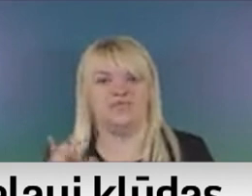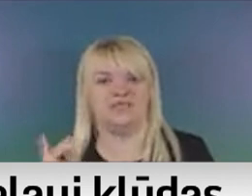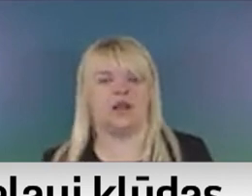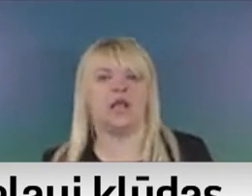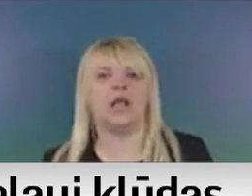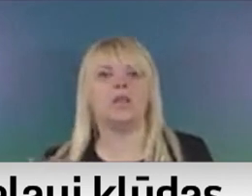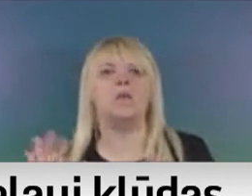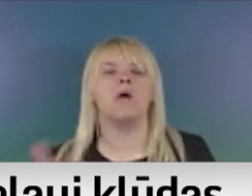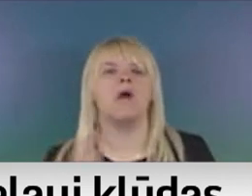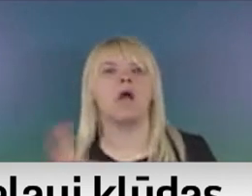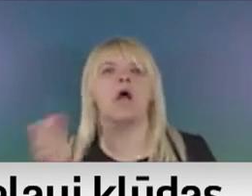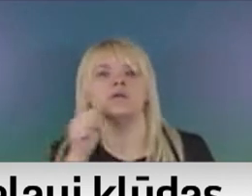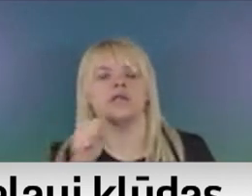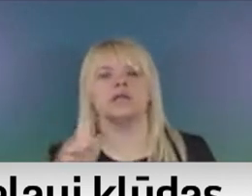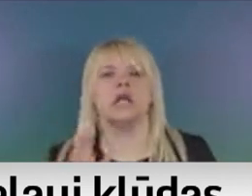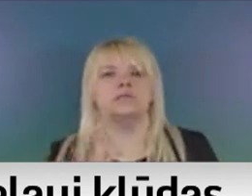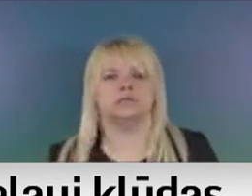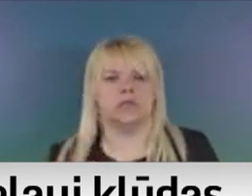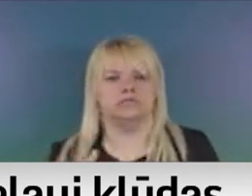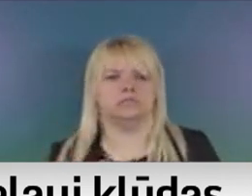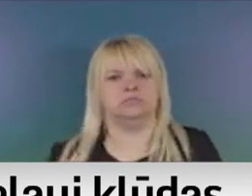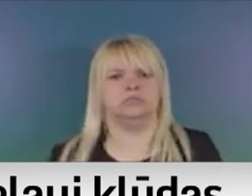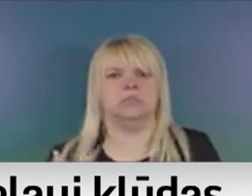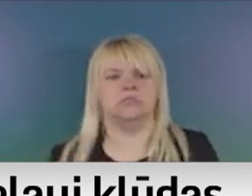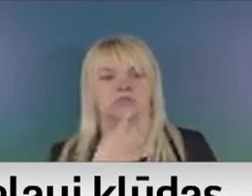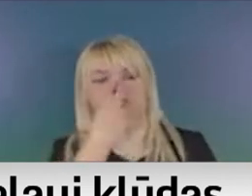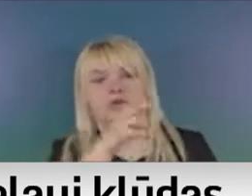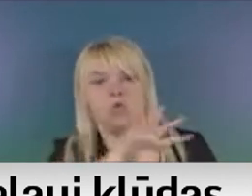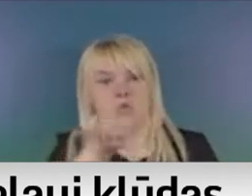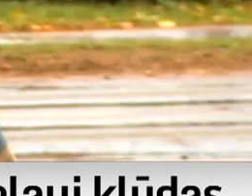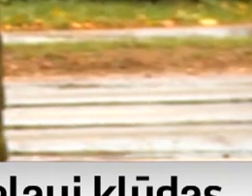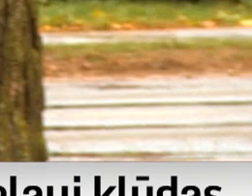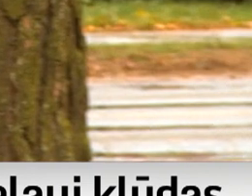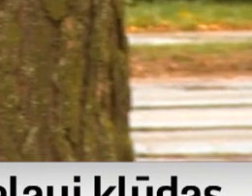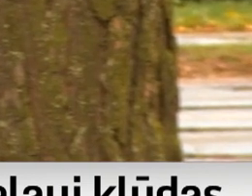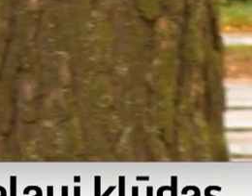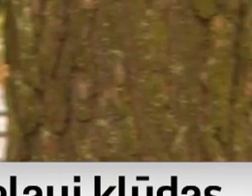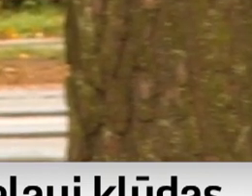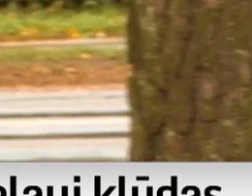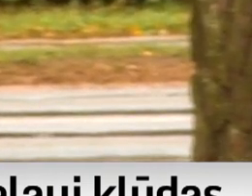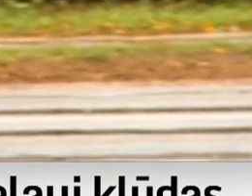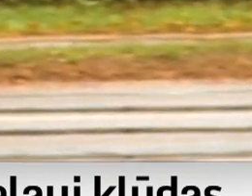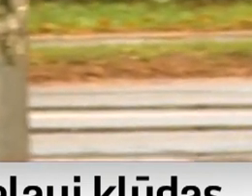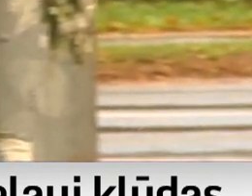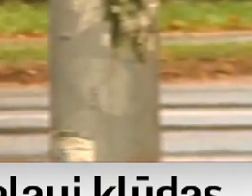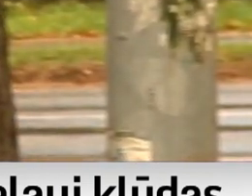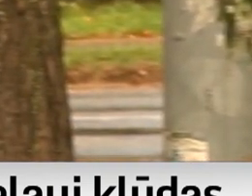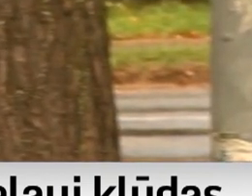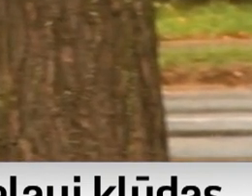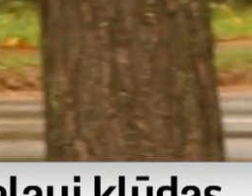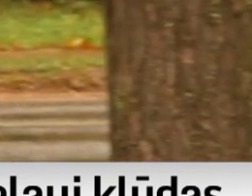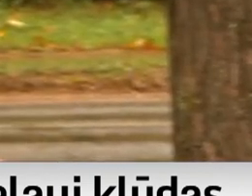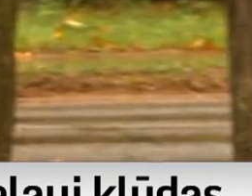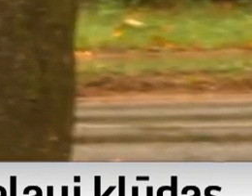vadošā pētniece Līga Stafecka norāda, ka nevien iedzīvotāji bieži vien neusticis pašvaldībai, ir arī otrādi. Pašvaldības neuzskata,